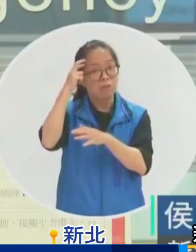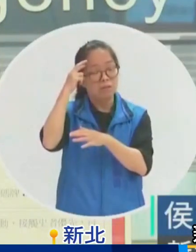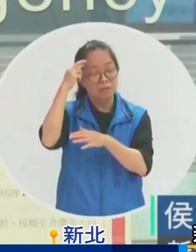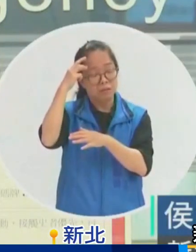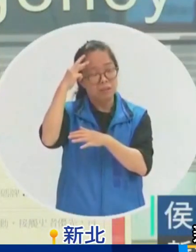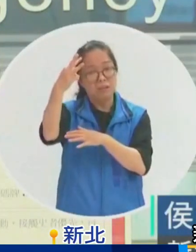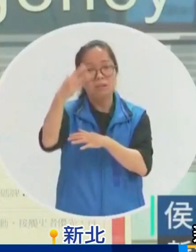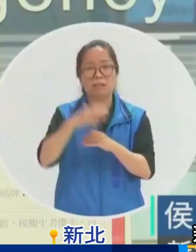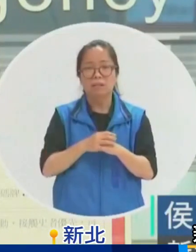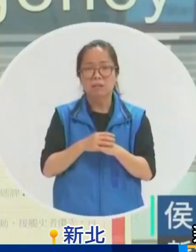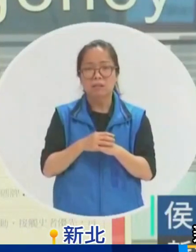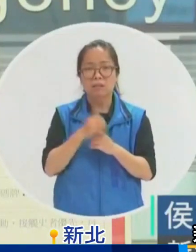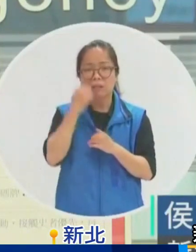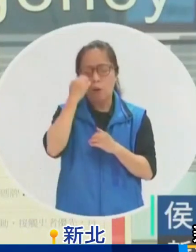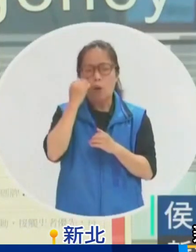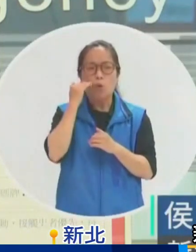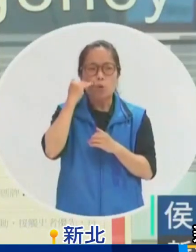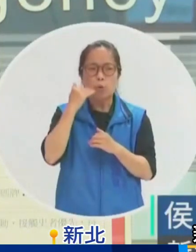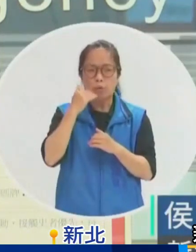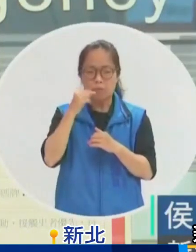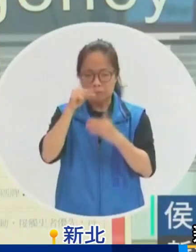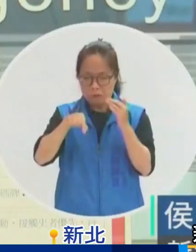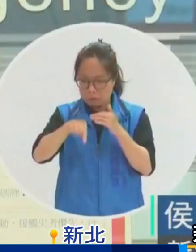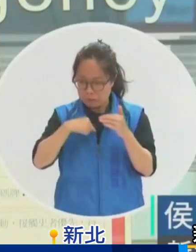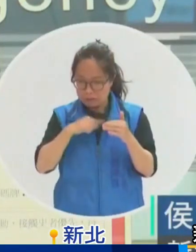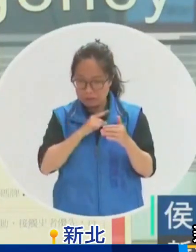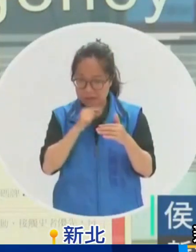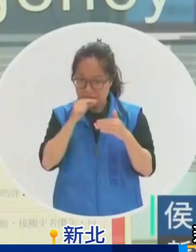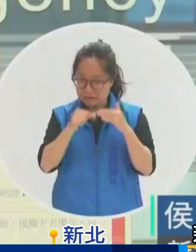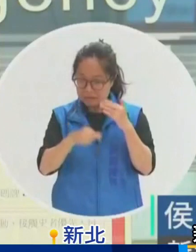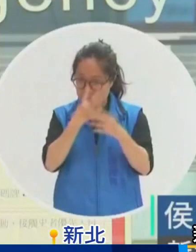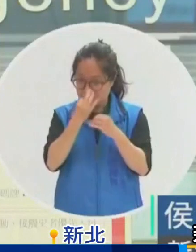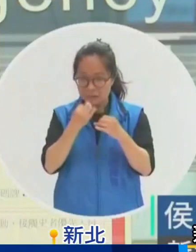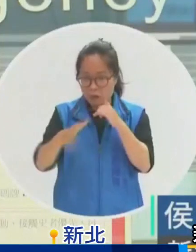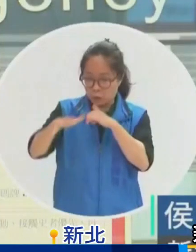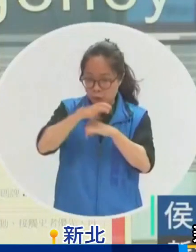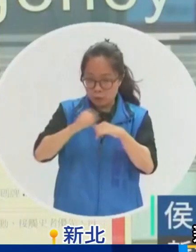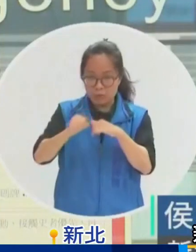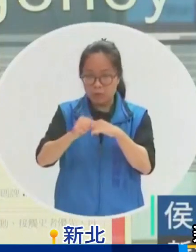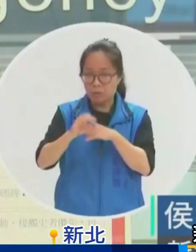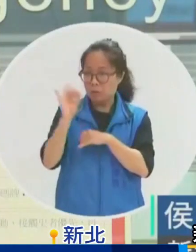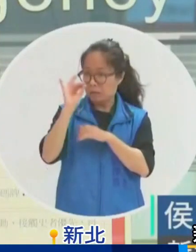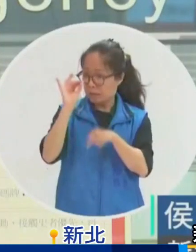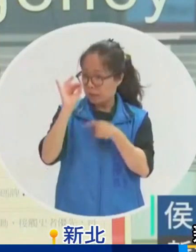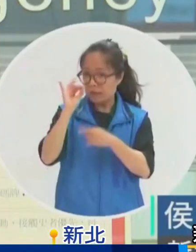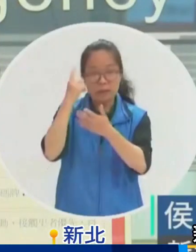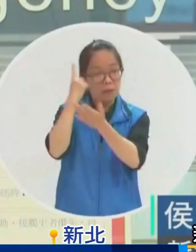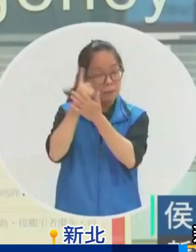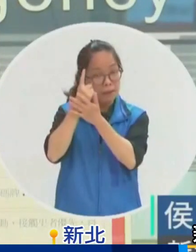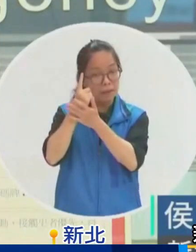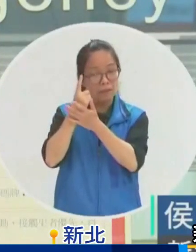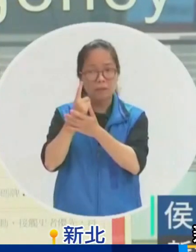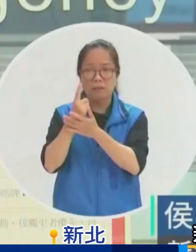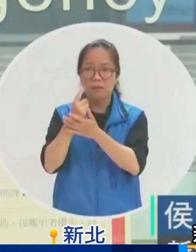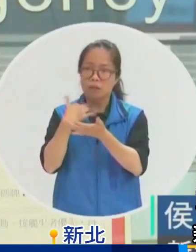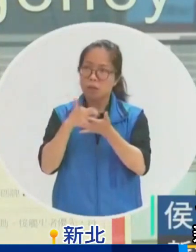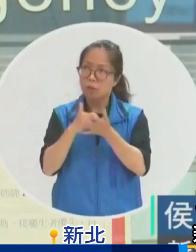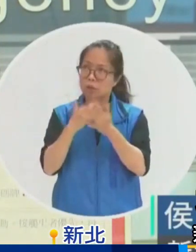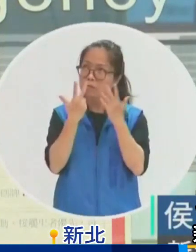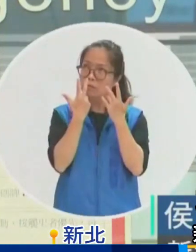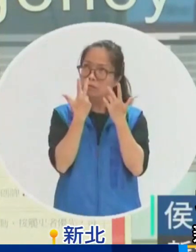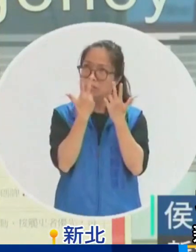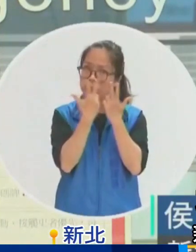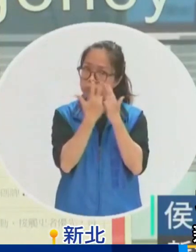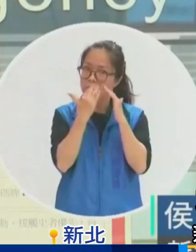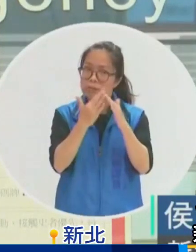如果按照我们这样的标准，是一个全国100个 每天，那算上新北市啊，